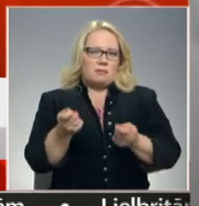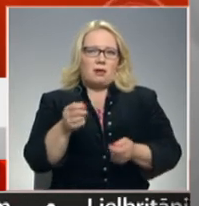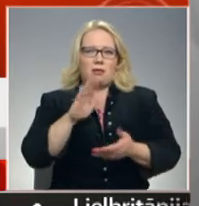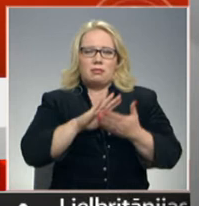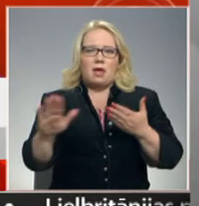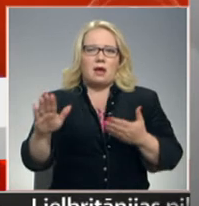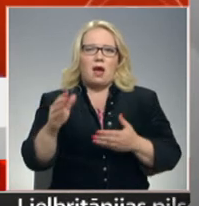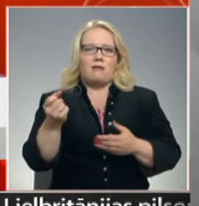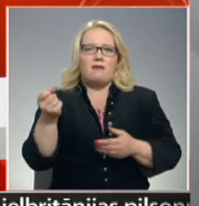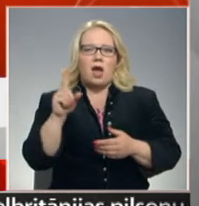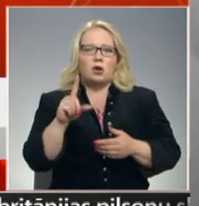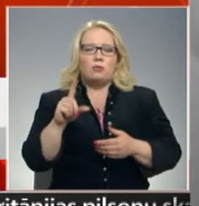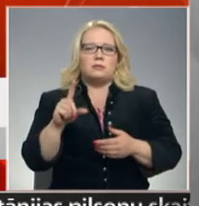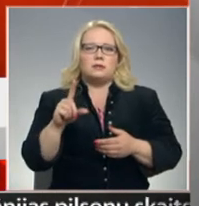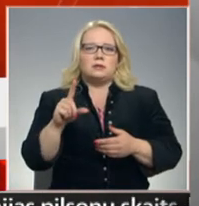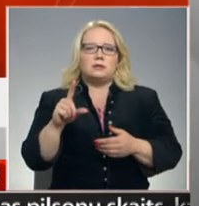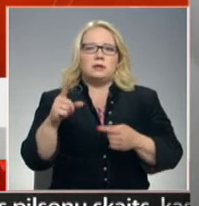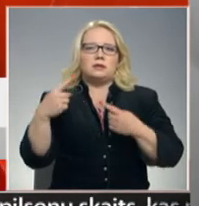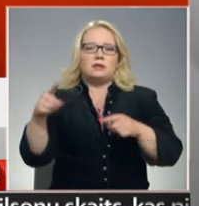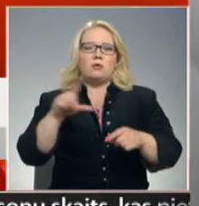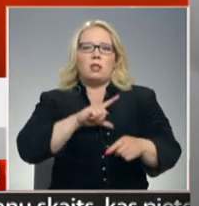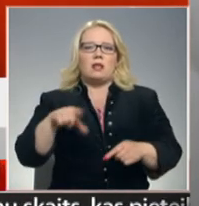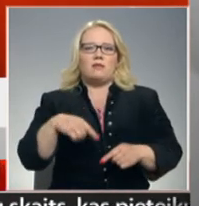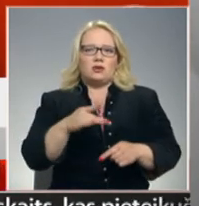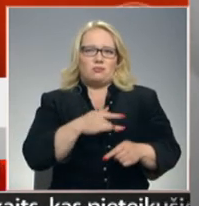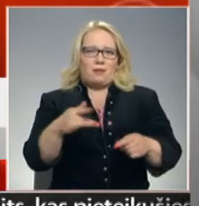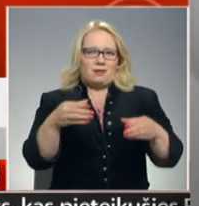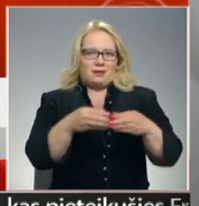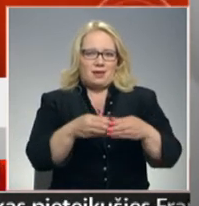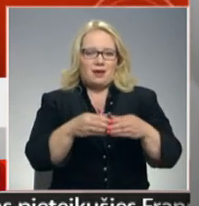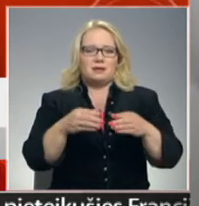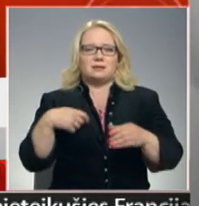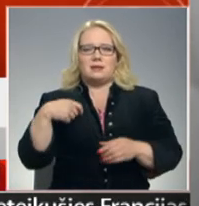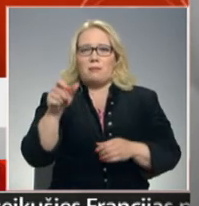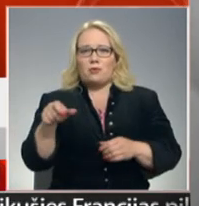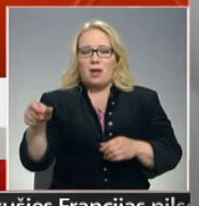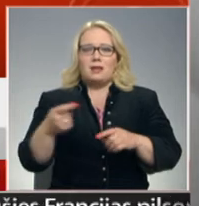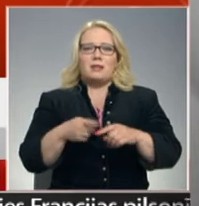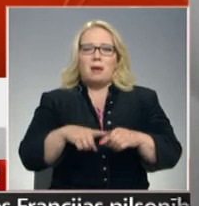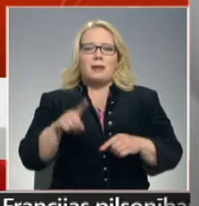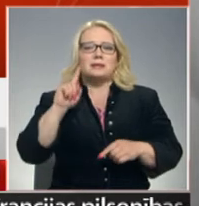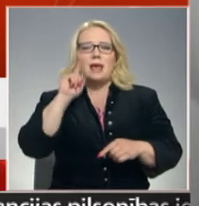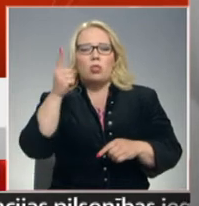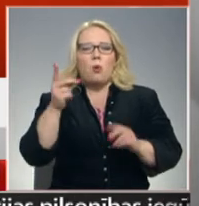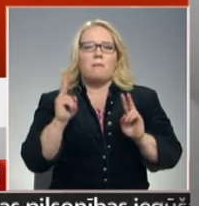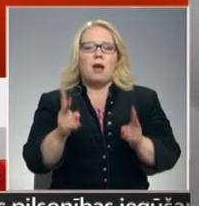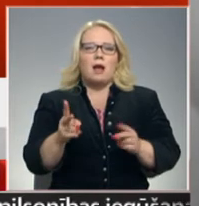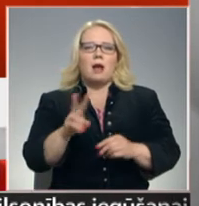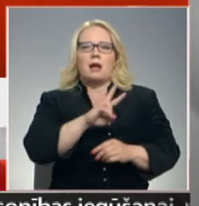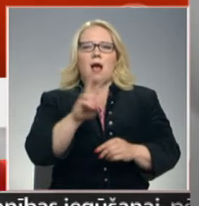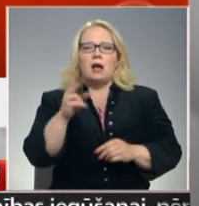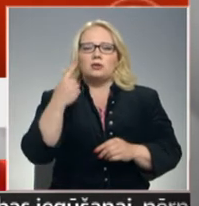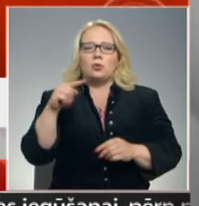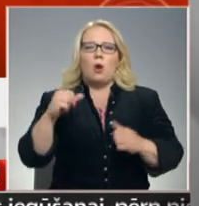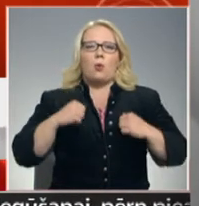nekā vairums to latviešu partiju. Deputāti līdz ar to iedoma, ka kāds no,